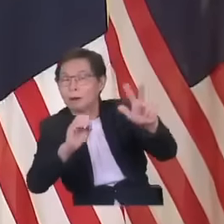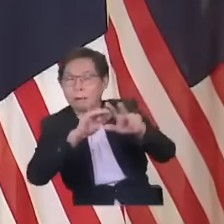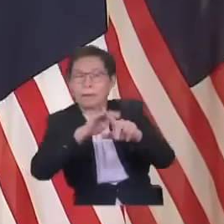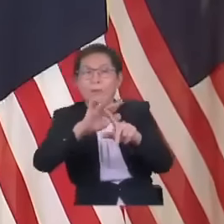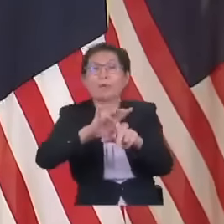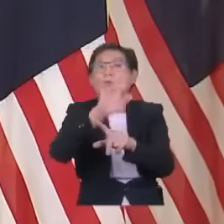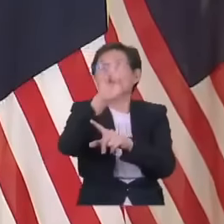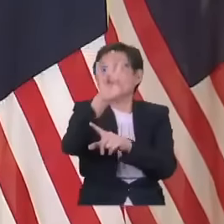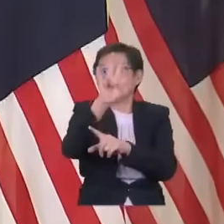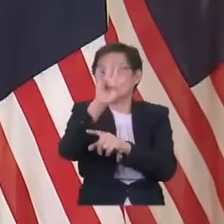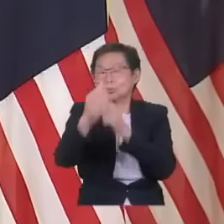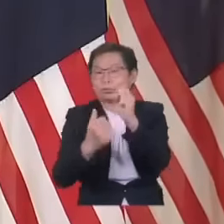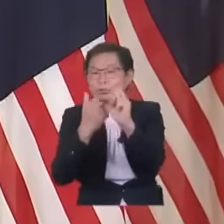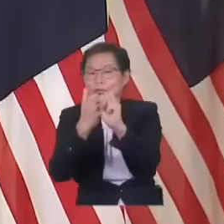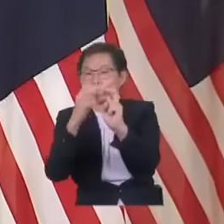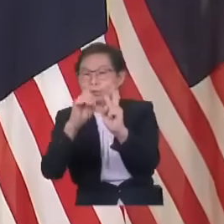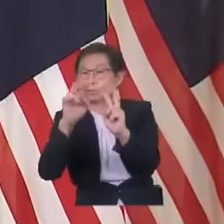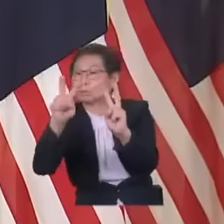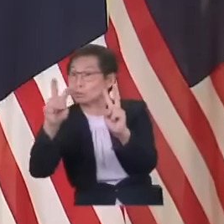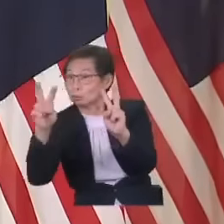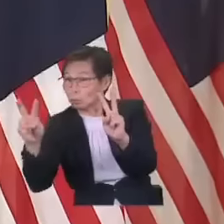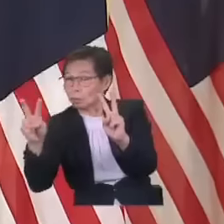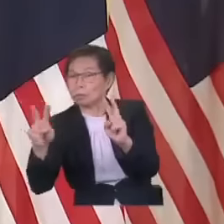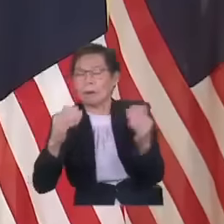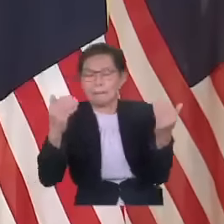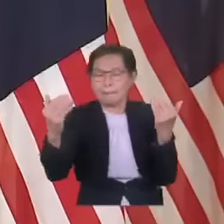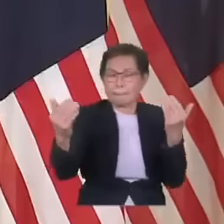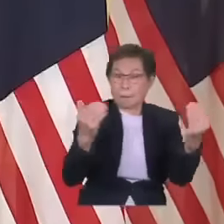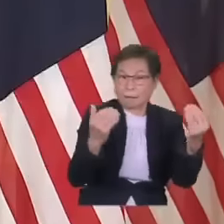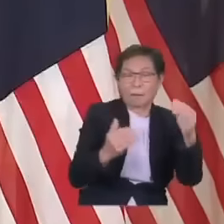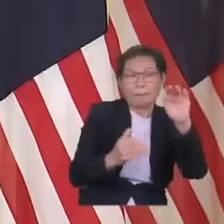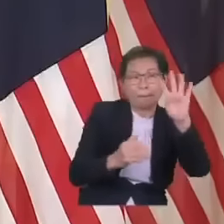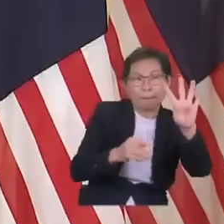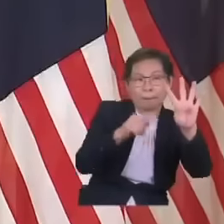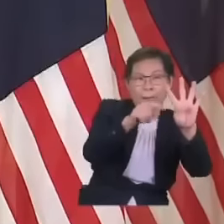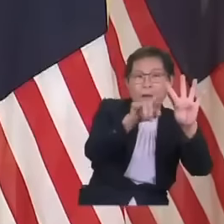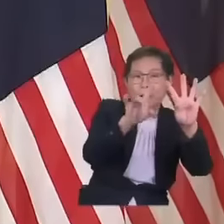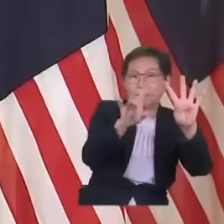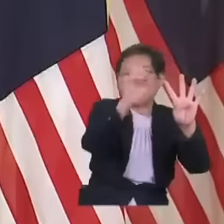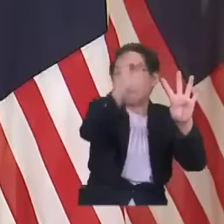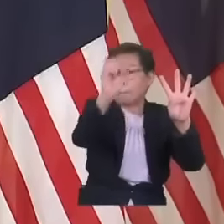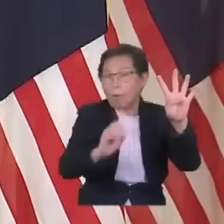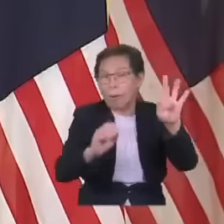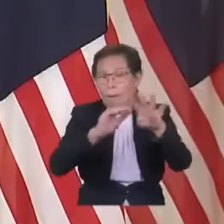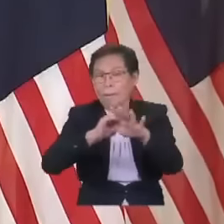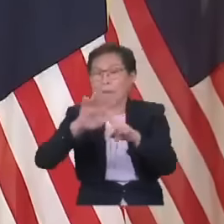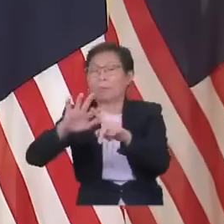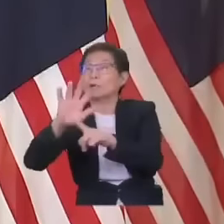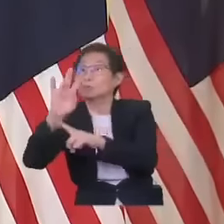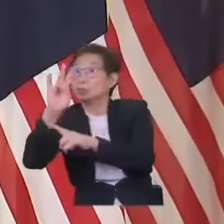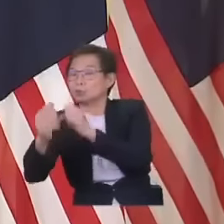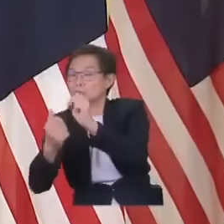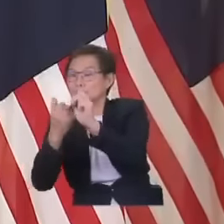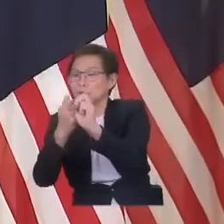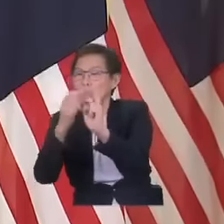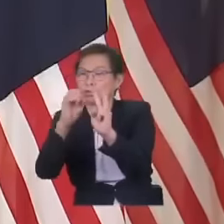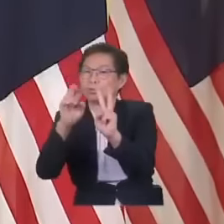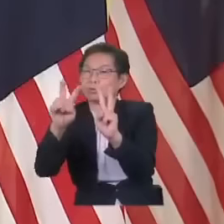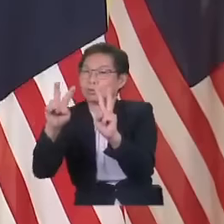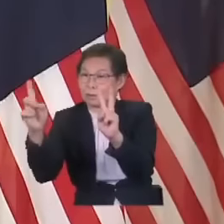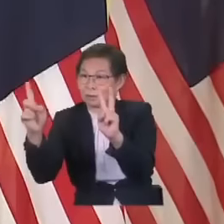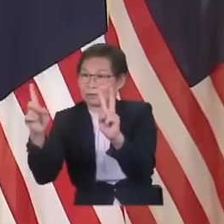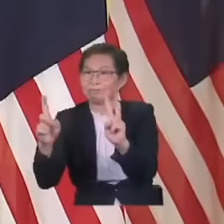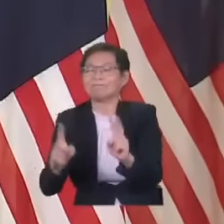pada julai 2022 berbanding 4 populer 800 pada julai 21